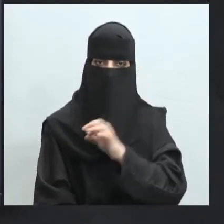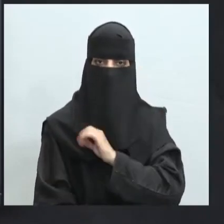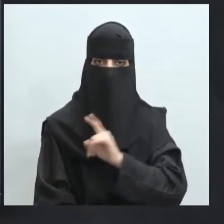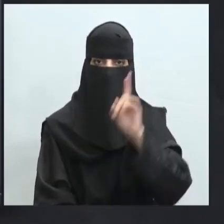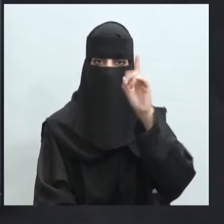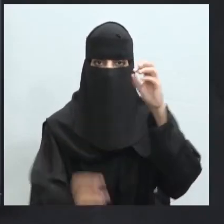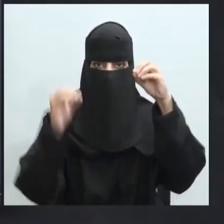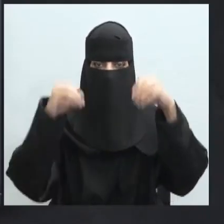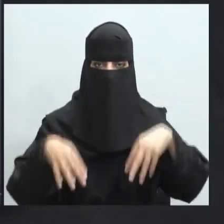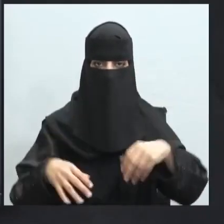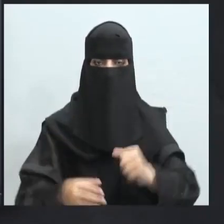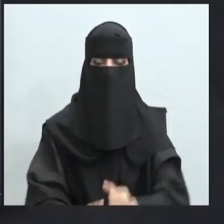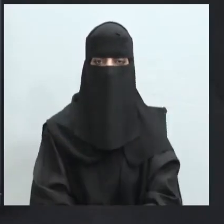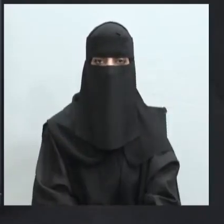ورحمه الله وبركاته